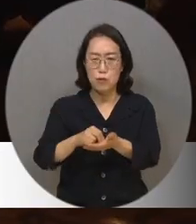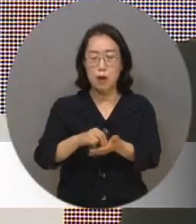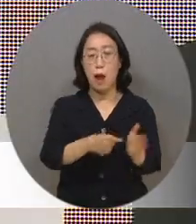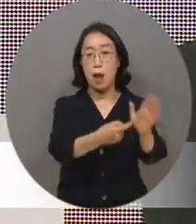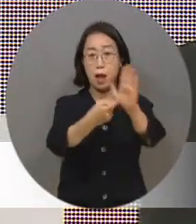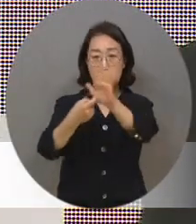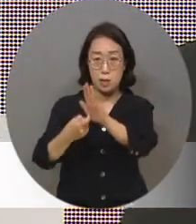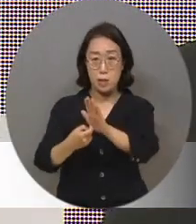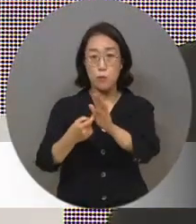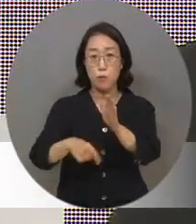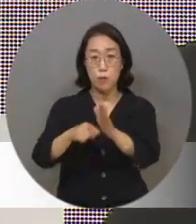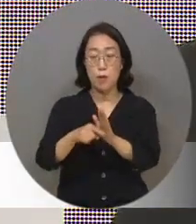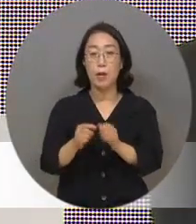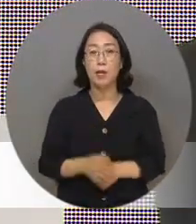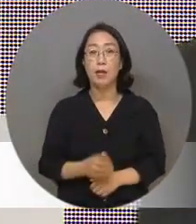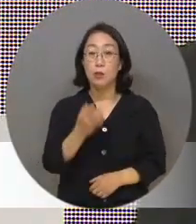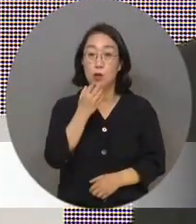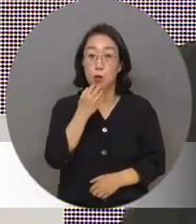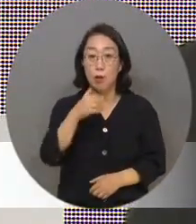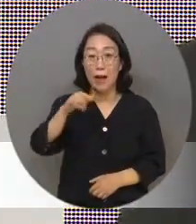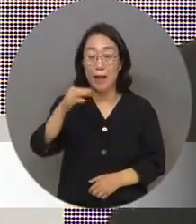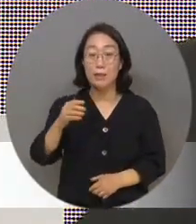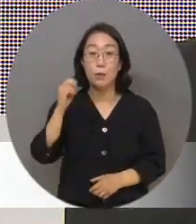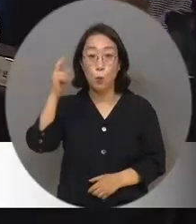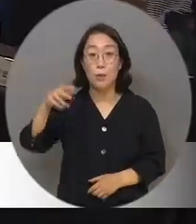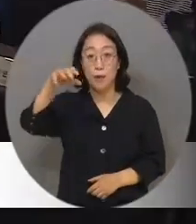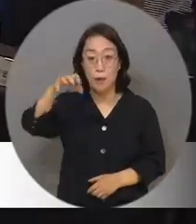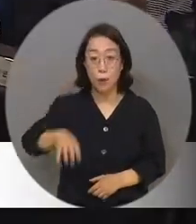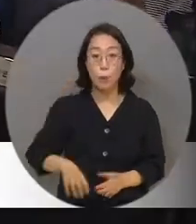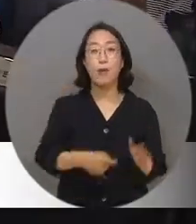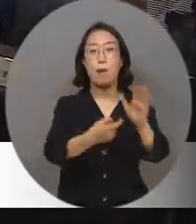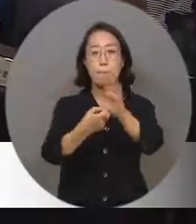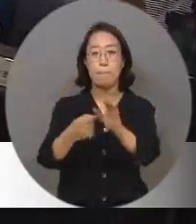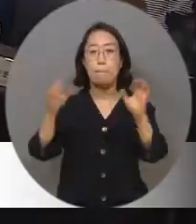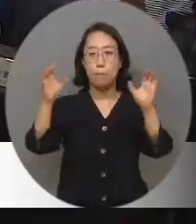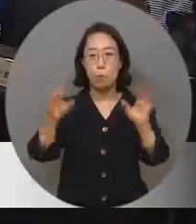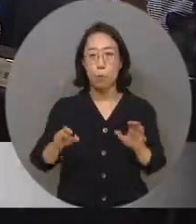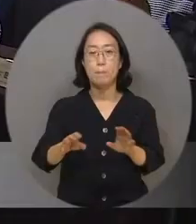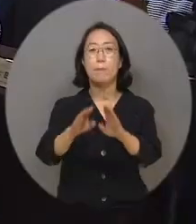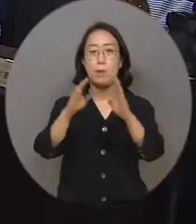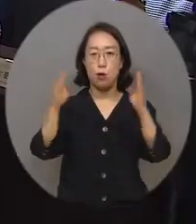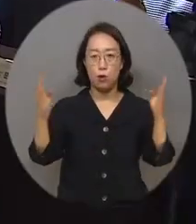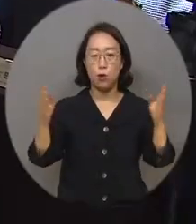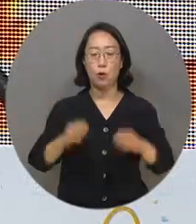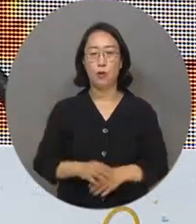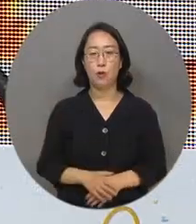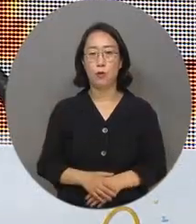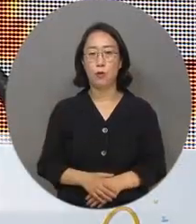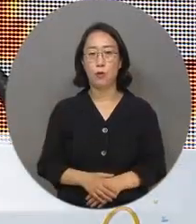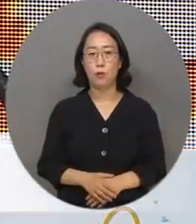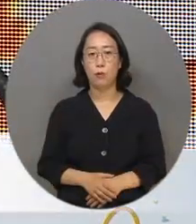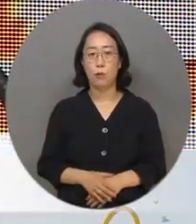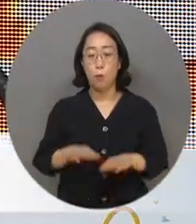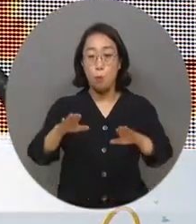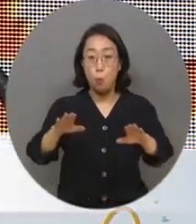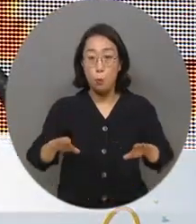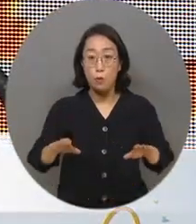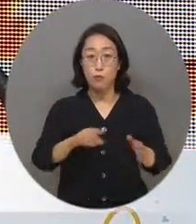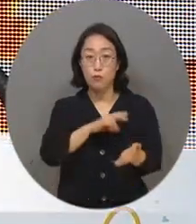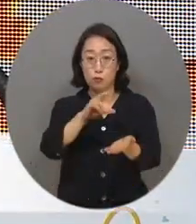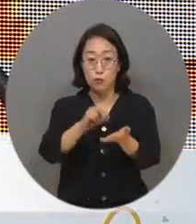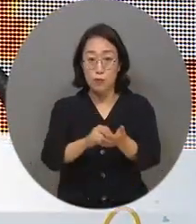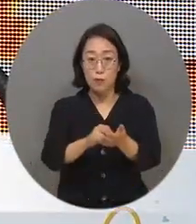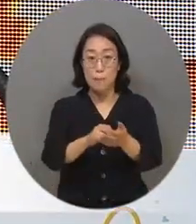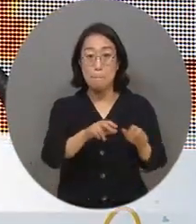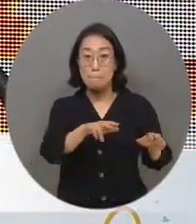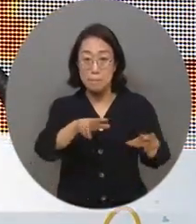15일 서울가든호텔에서 제7회에 노인학대 예방의날 기념행사가 열렸습니다 오늘 행사의 주제는